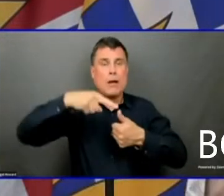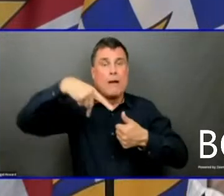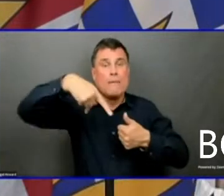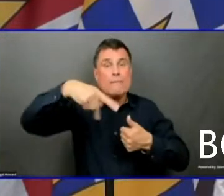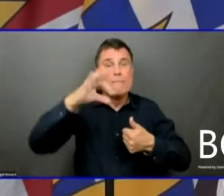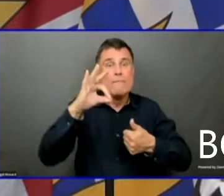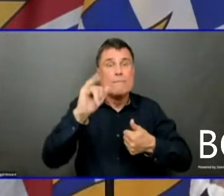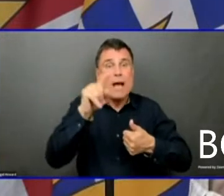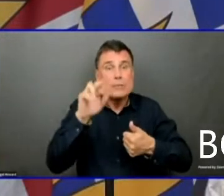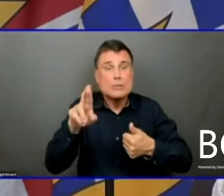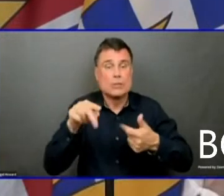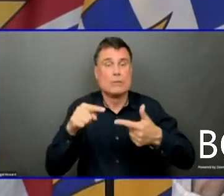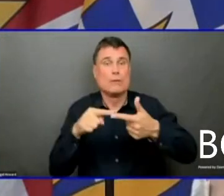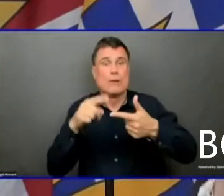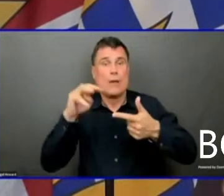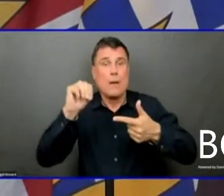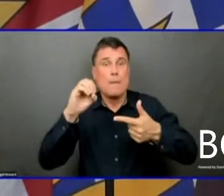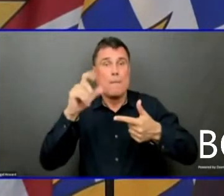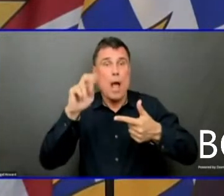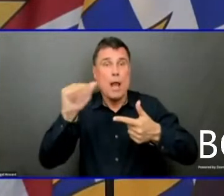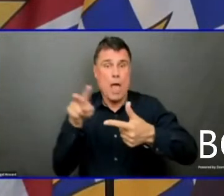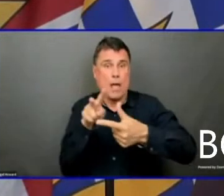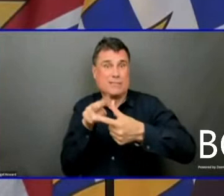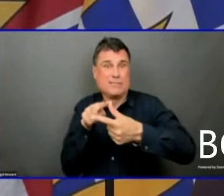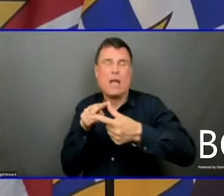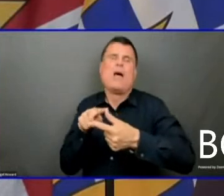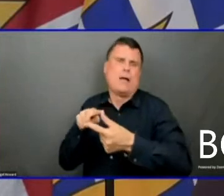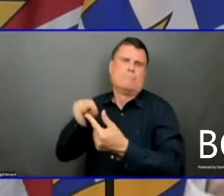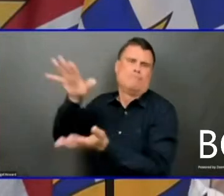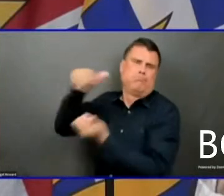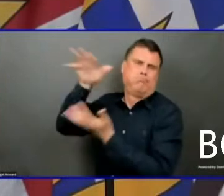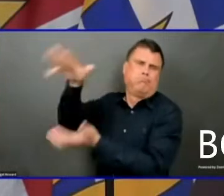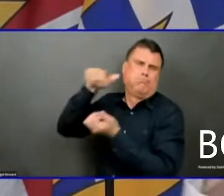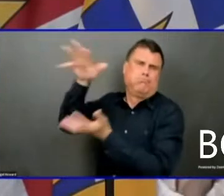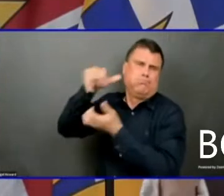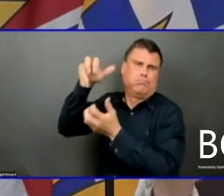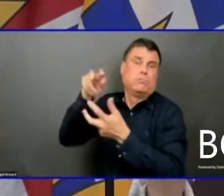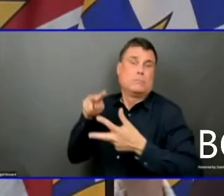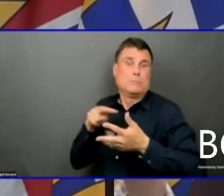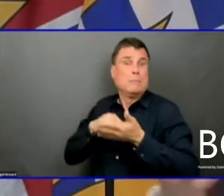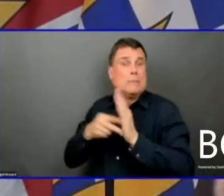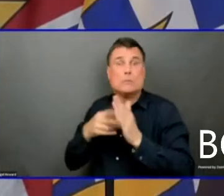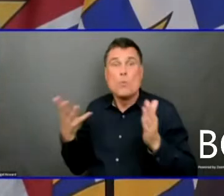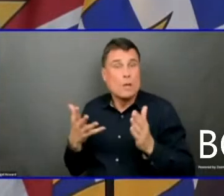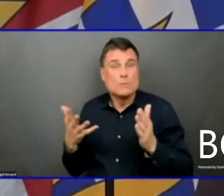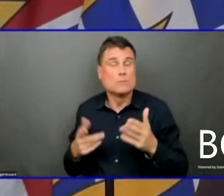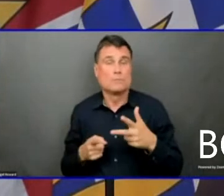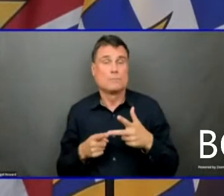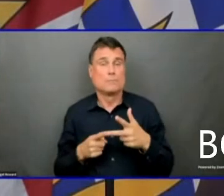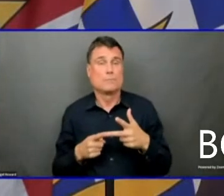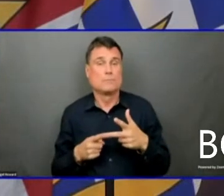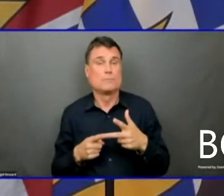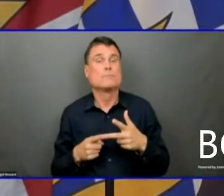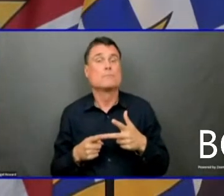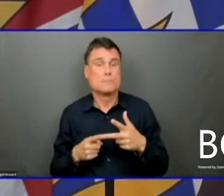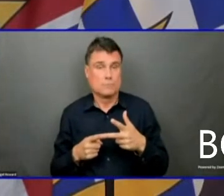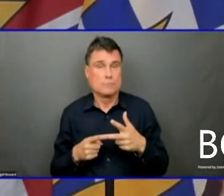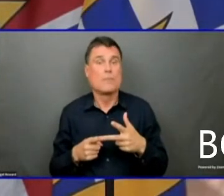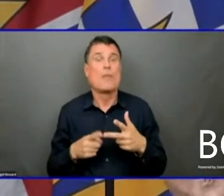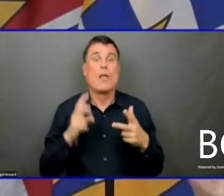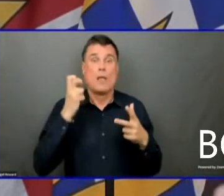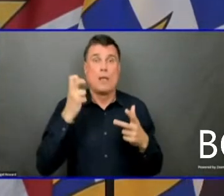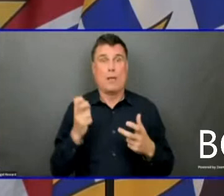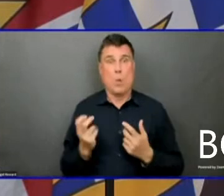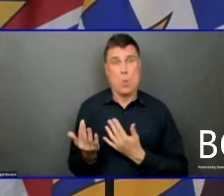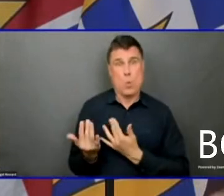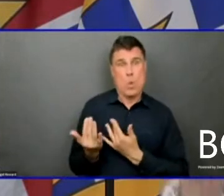so that time to wait as we had before has been reduced, and soon 那么他也是说到了辉瑞和莫德